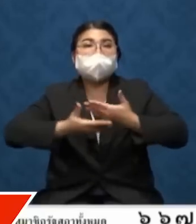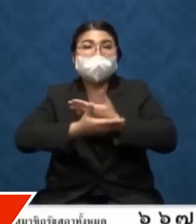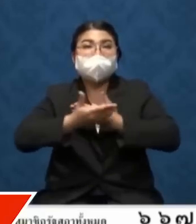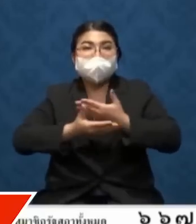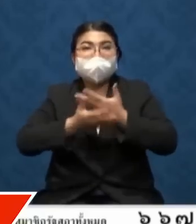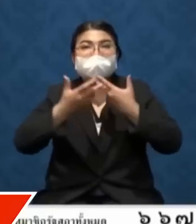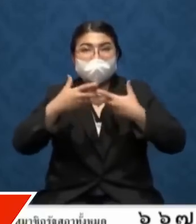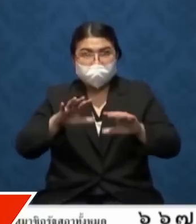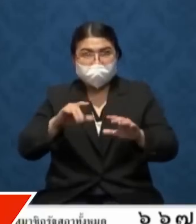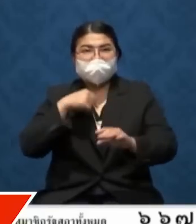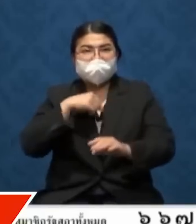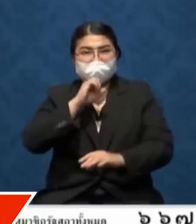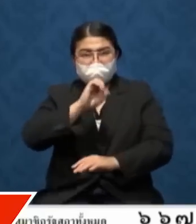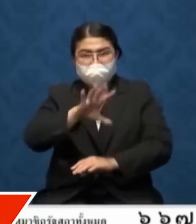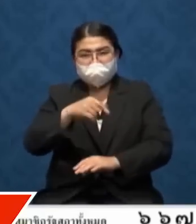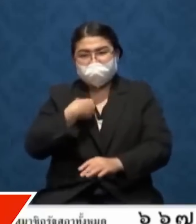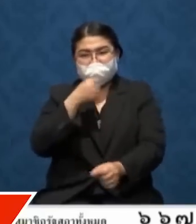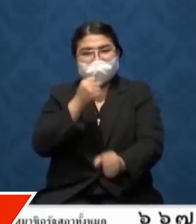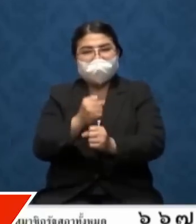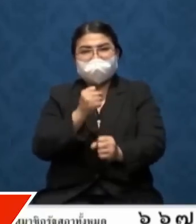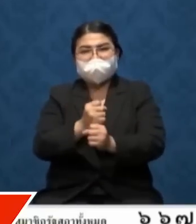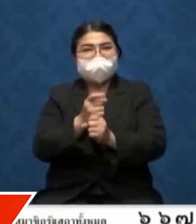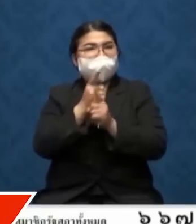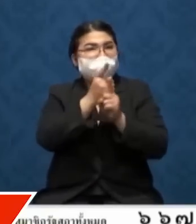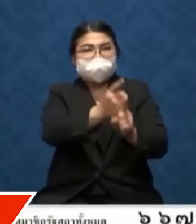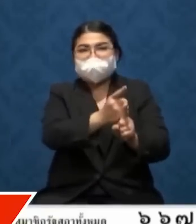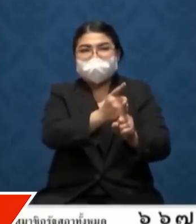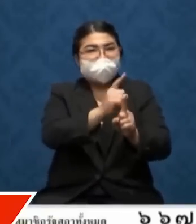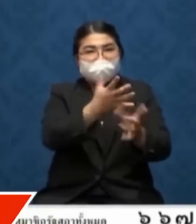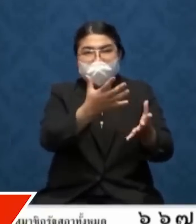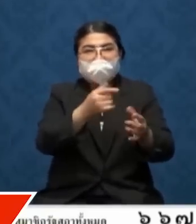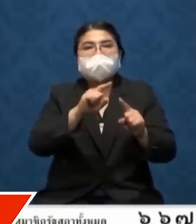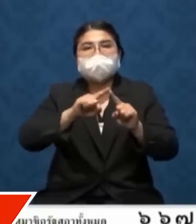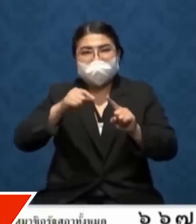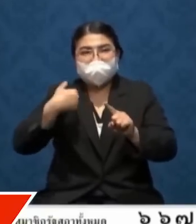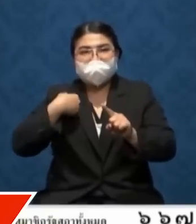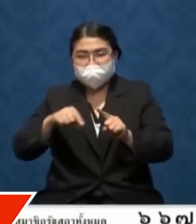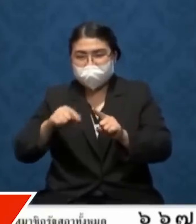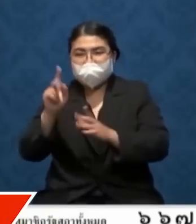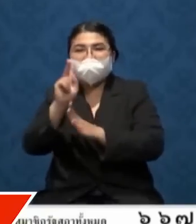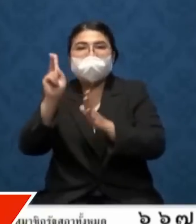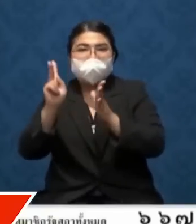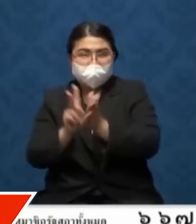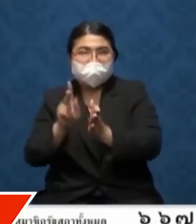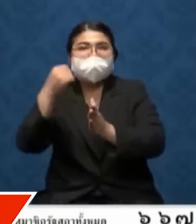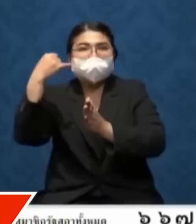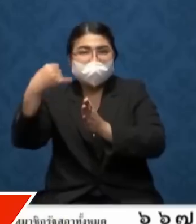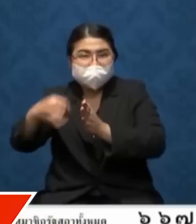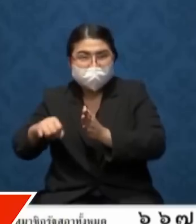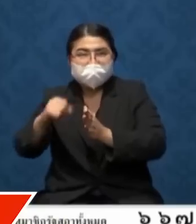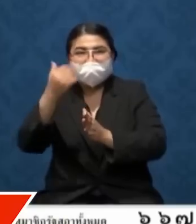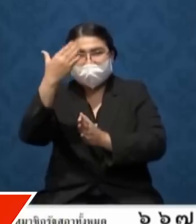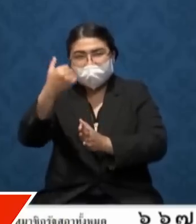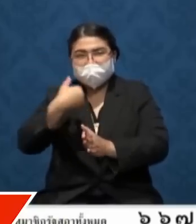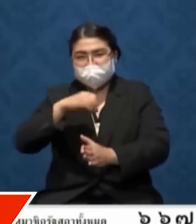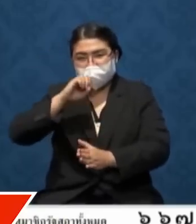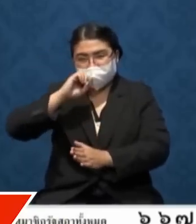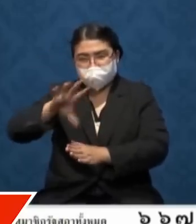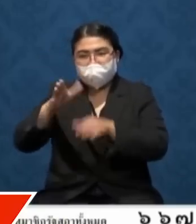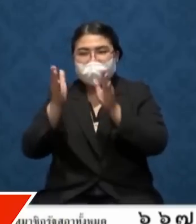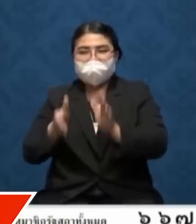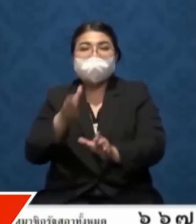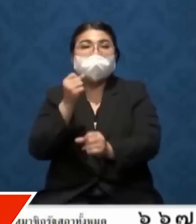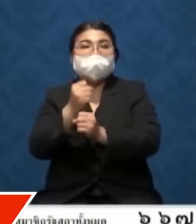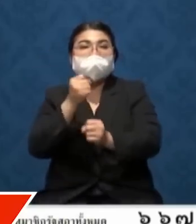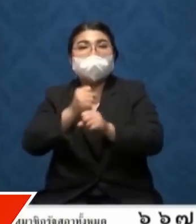วาการฝ่าฝืนไมปิบัตามนั้นเป็นความผิดตามกฎหมายอื่นให้แจ้งให้หนวยงานของรัฐที่เกี่